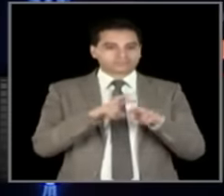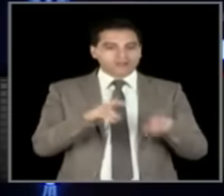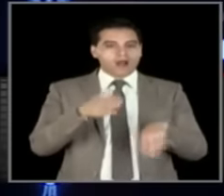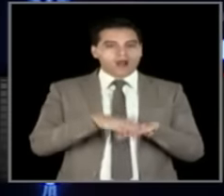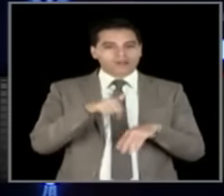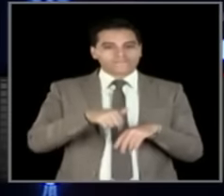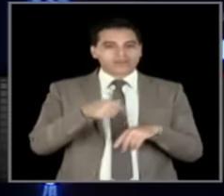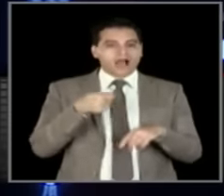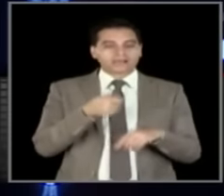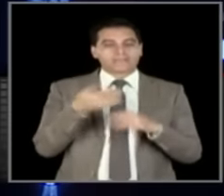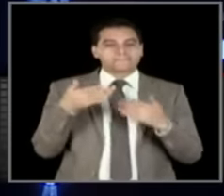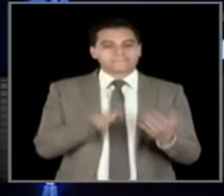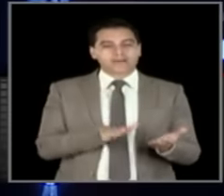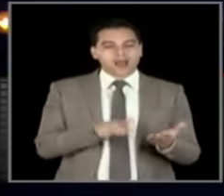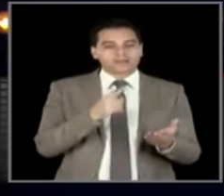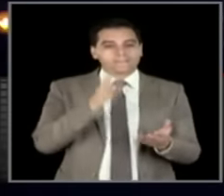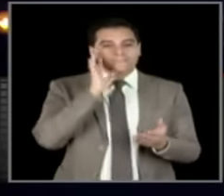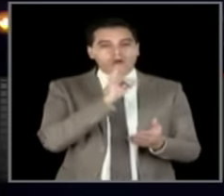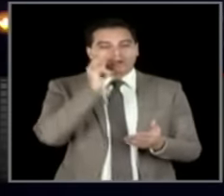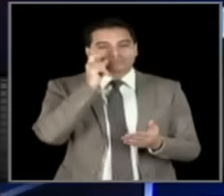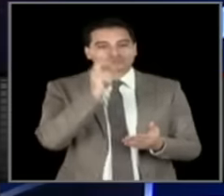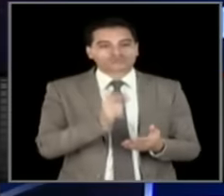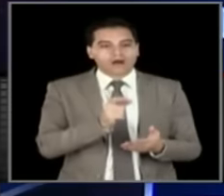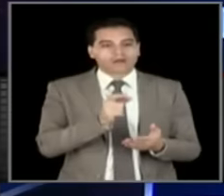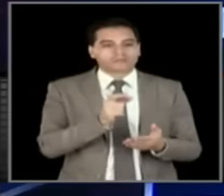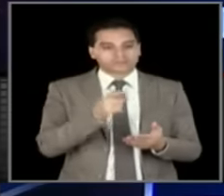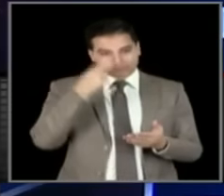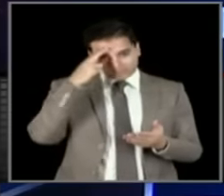سابق. كانت في أوسلو. مريم، إجابتك؟